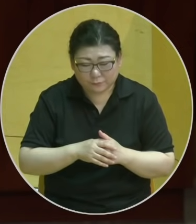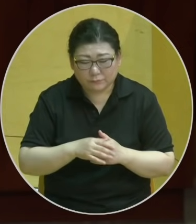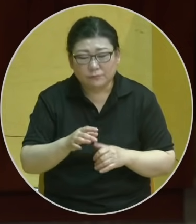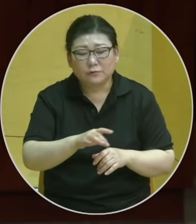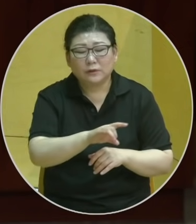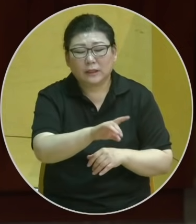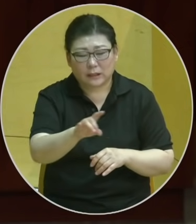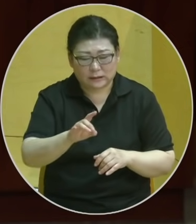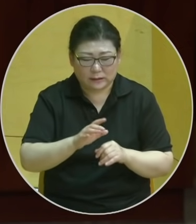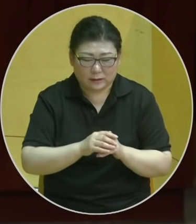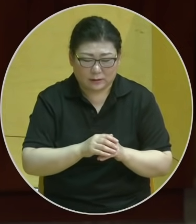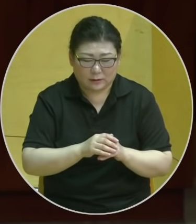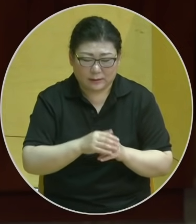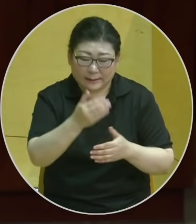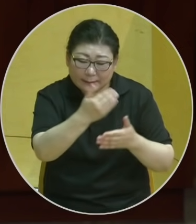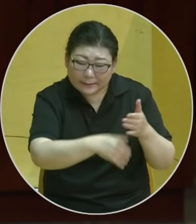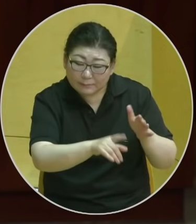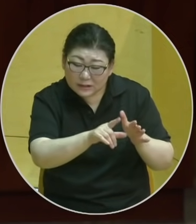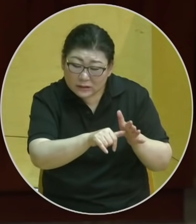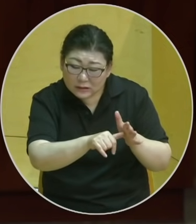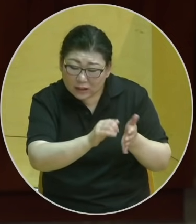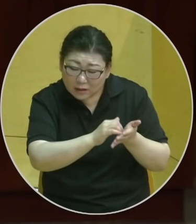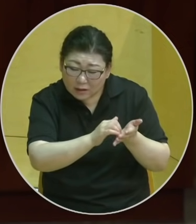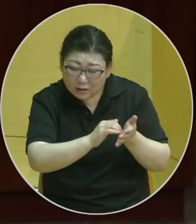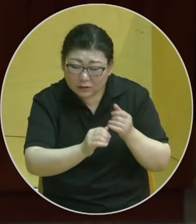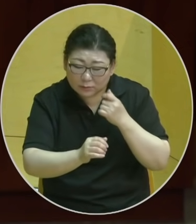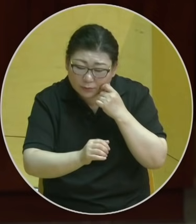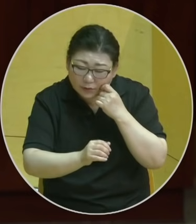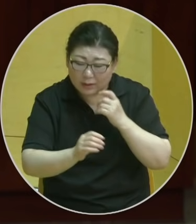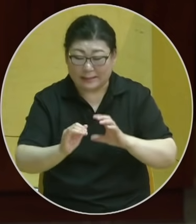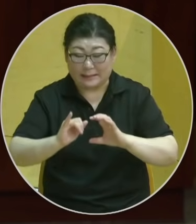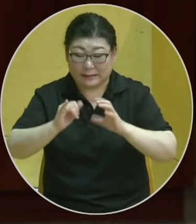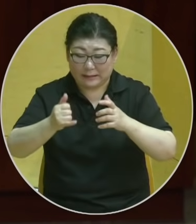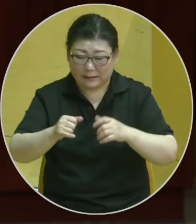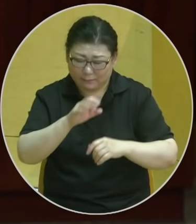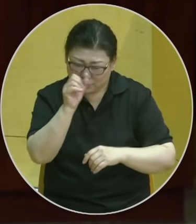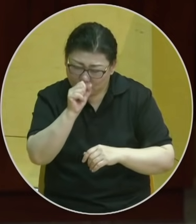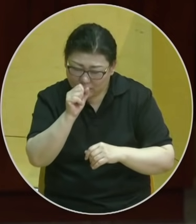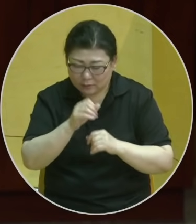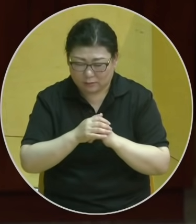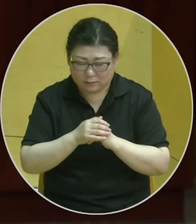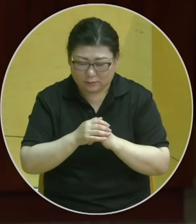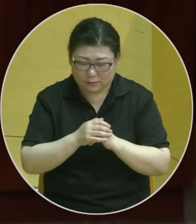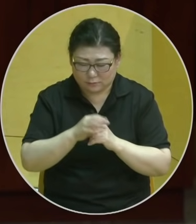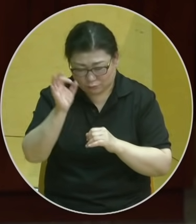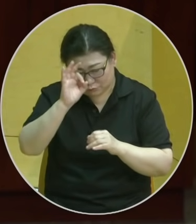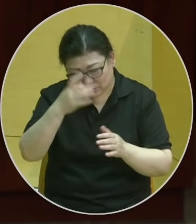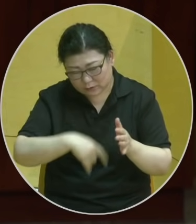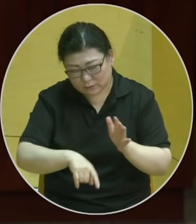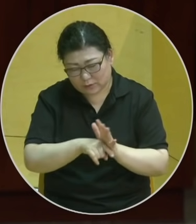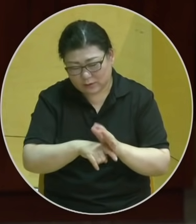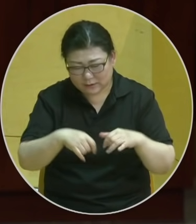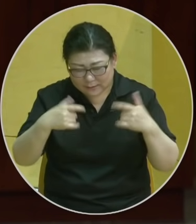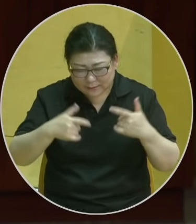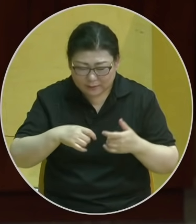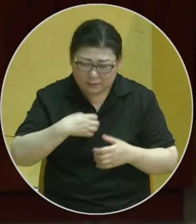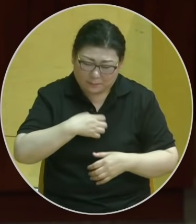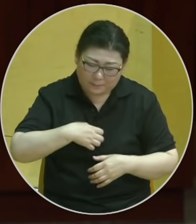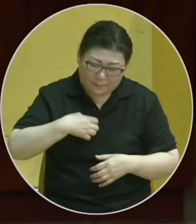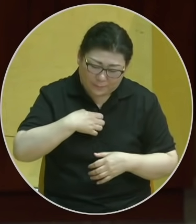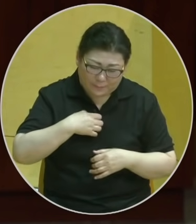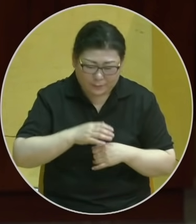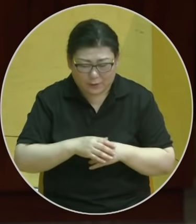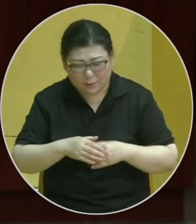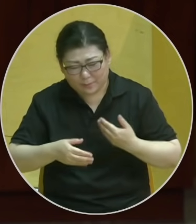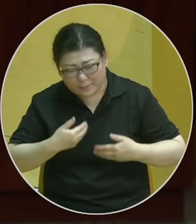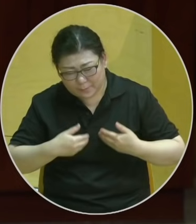시간을 개수하지 못하고 세상 사람들이 구하는 그것을 구하기 위하여 늘 염려하고 분주해하며 주님의